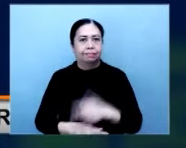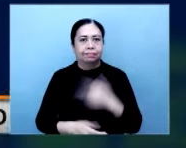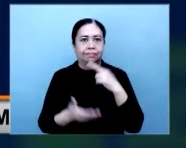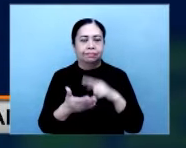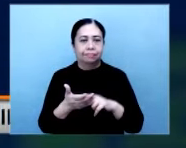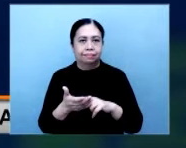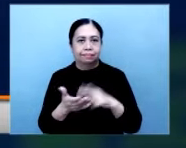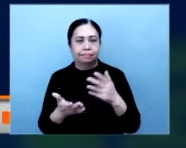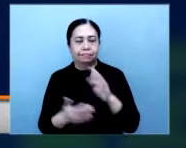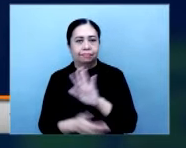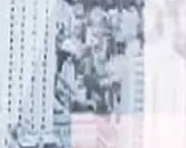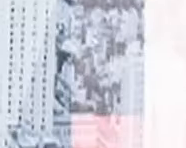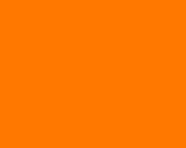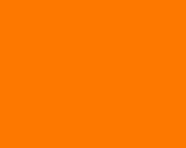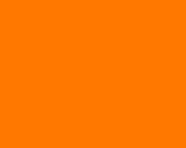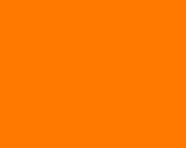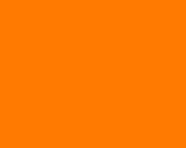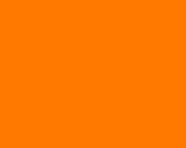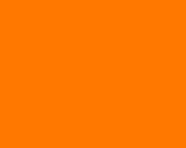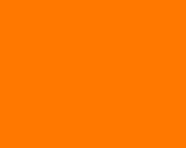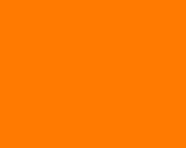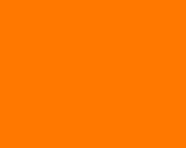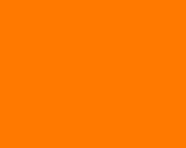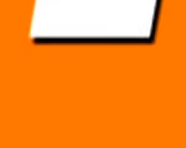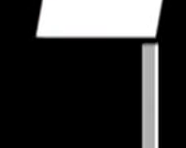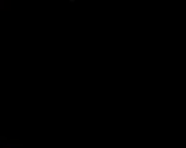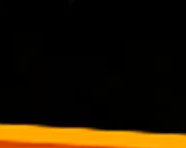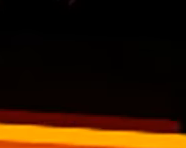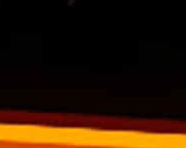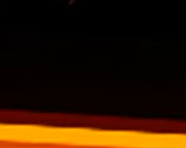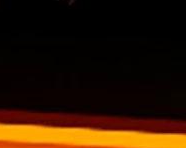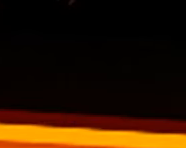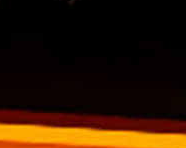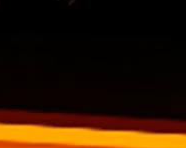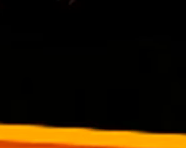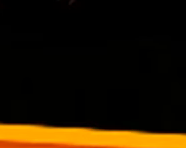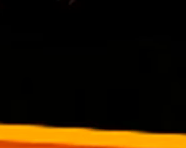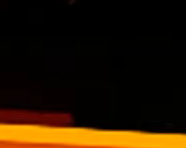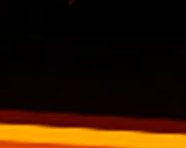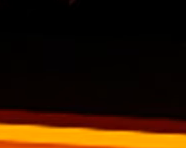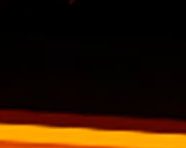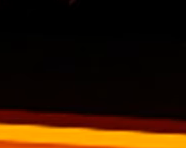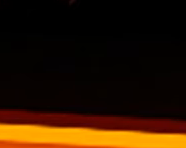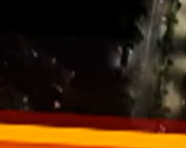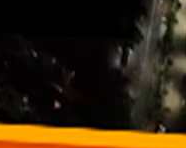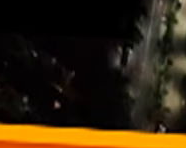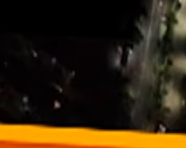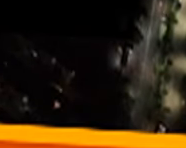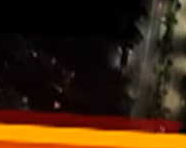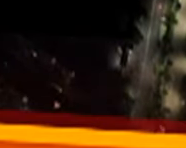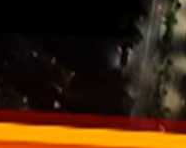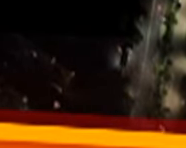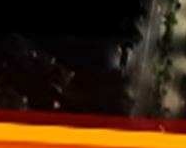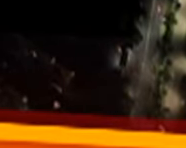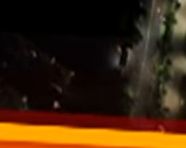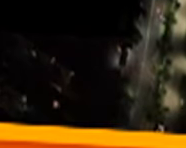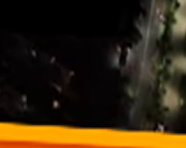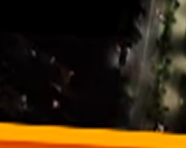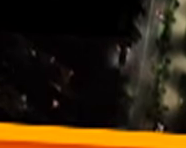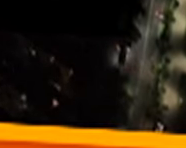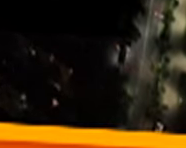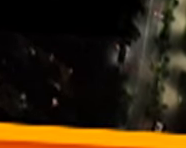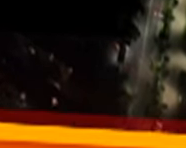Robles, News 5. Susunod, bodega ng mga armas sa Indonesia na sunog at nagdulot pa ng